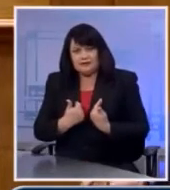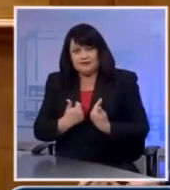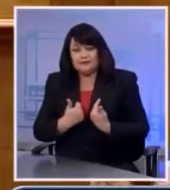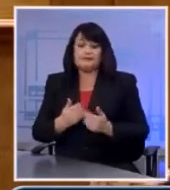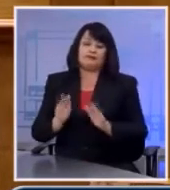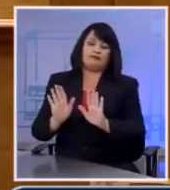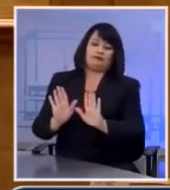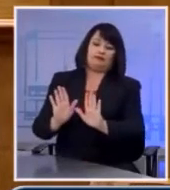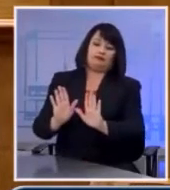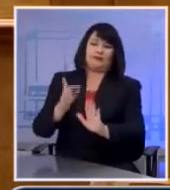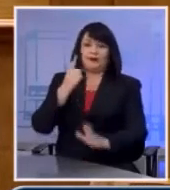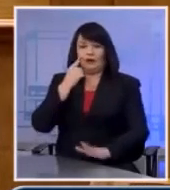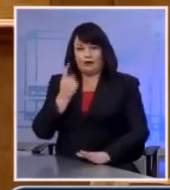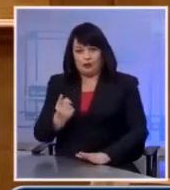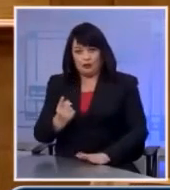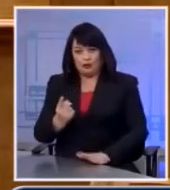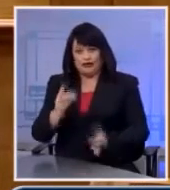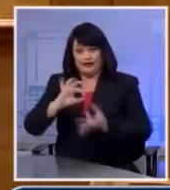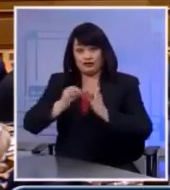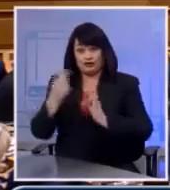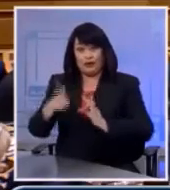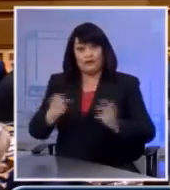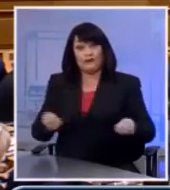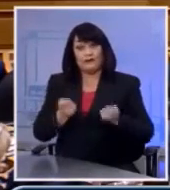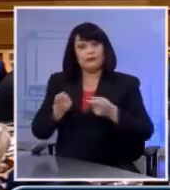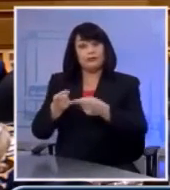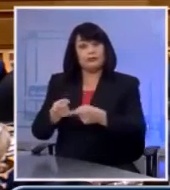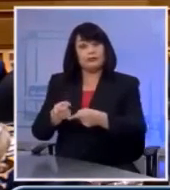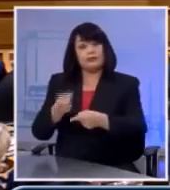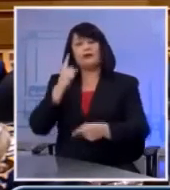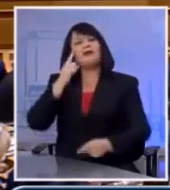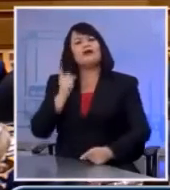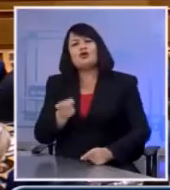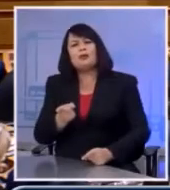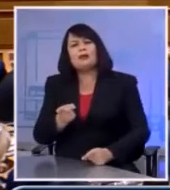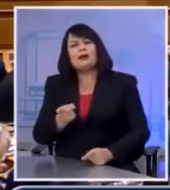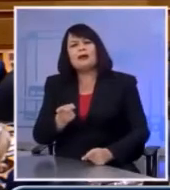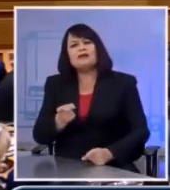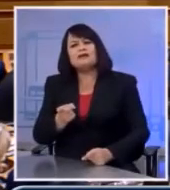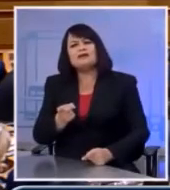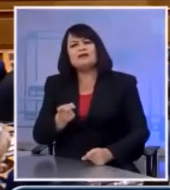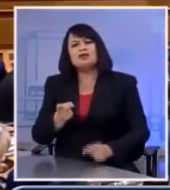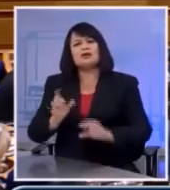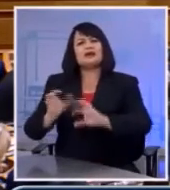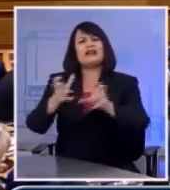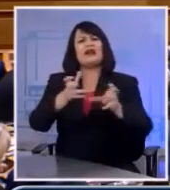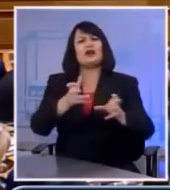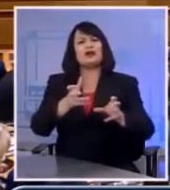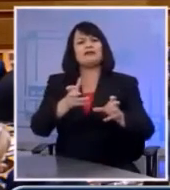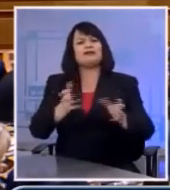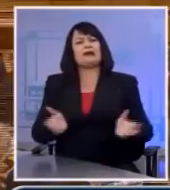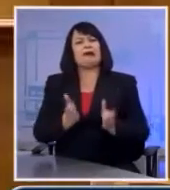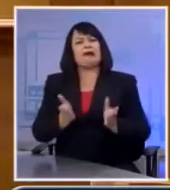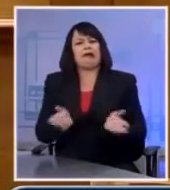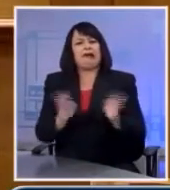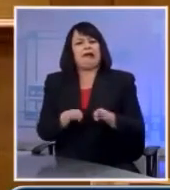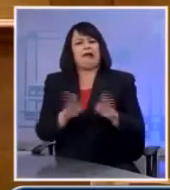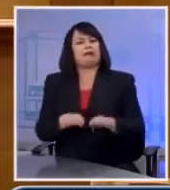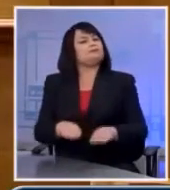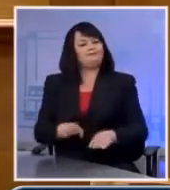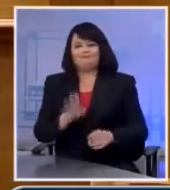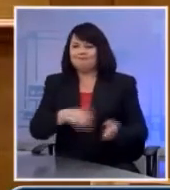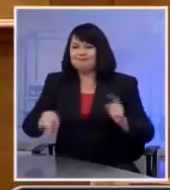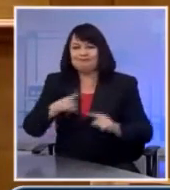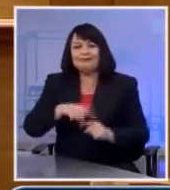Κοιτάξτε, τα έργα και οι ημέρες σας. Μην νομίζετε ότι επειδή με τον αχό των μέσων ενημέρωσης τώρα θα κρυφτούνε. Τα γνωρίζει ο ελληνικός